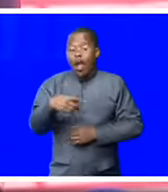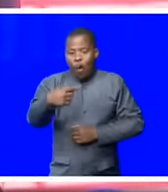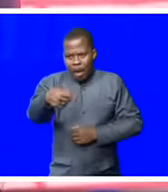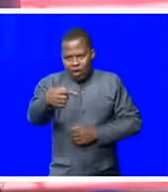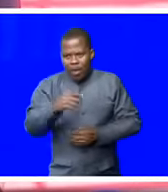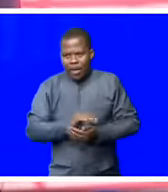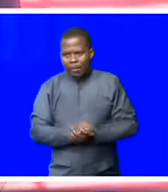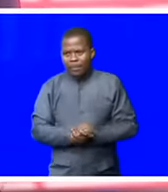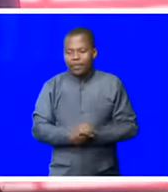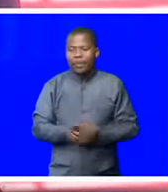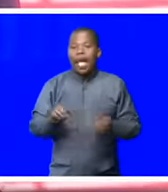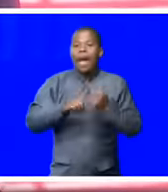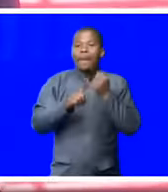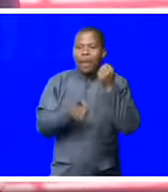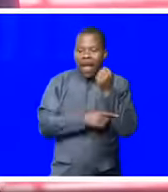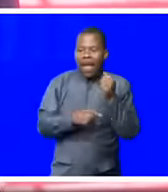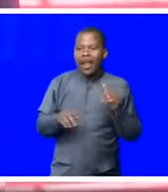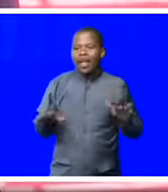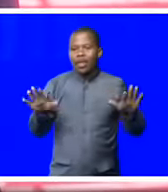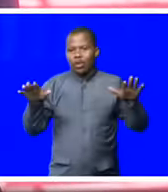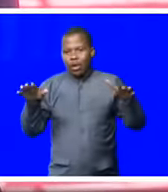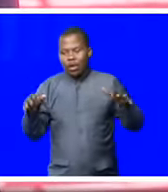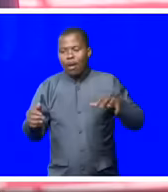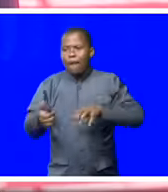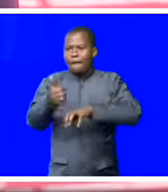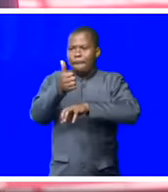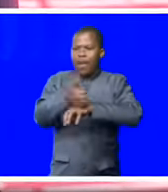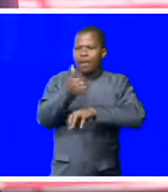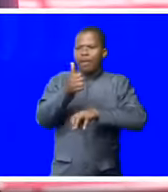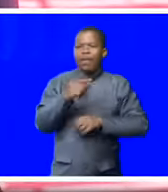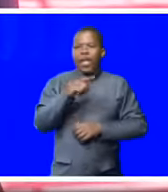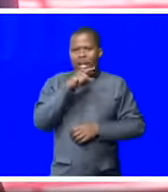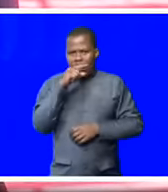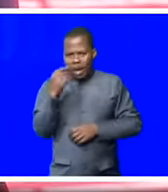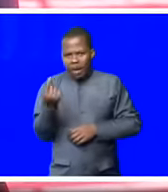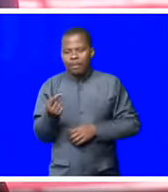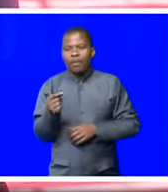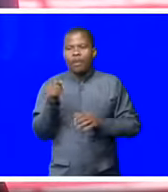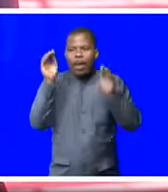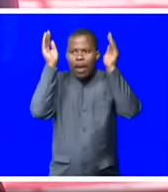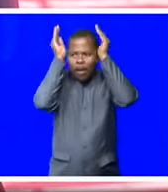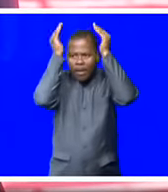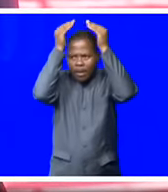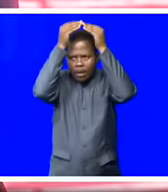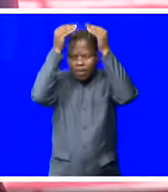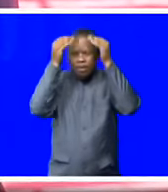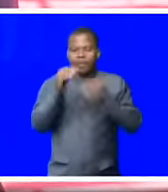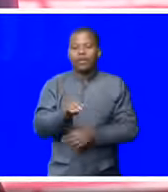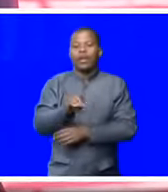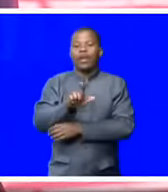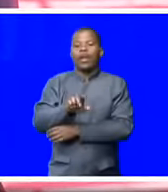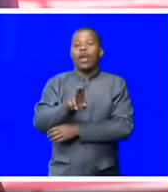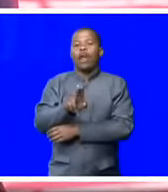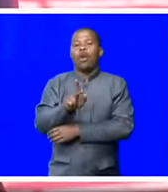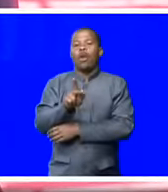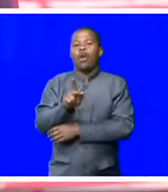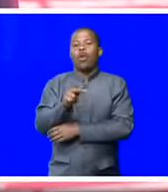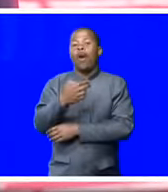ngibabe Bheki umbhishobhi lezimbida labholweni then